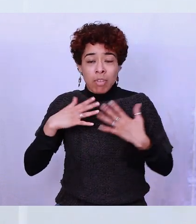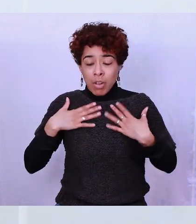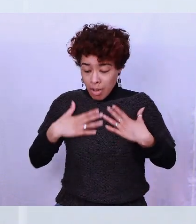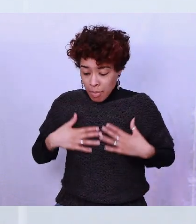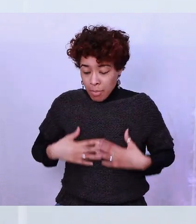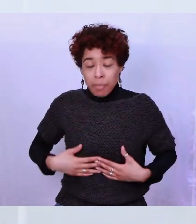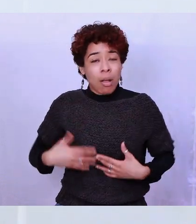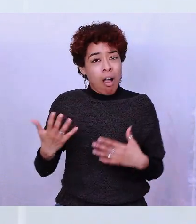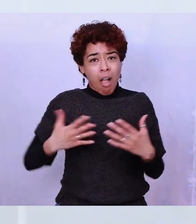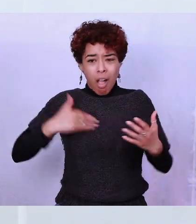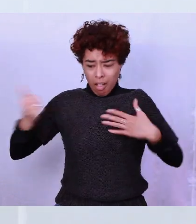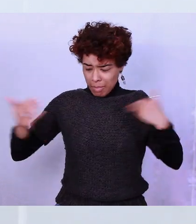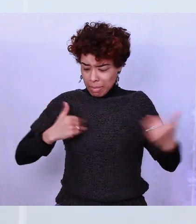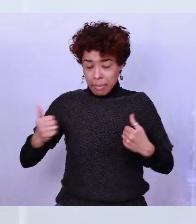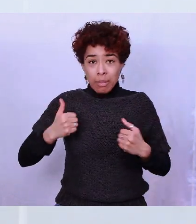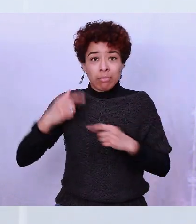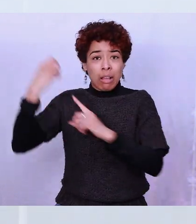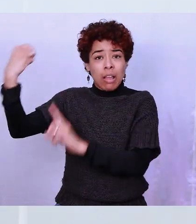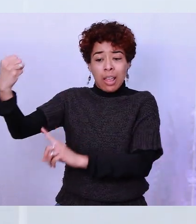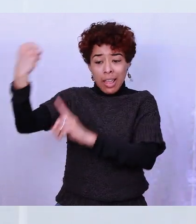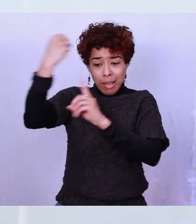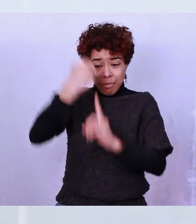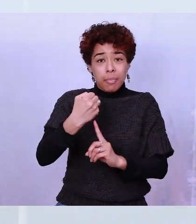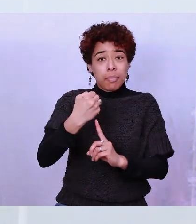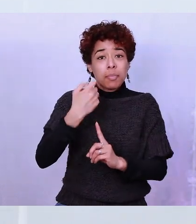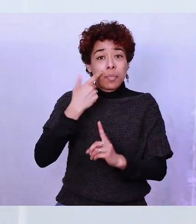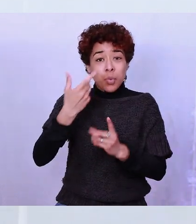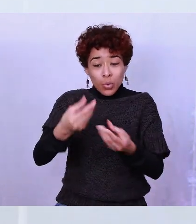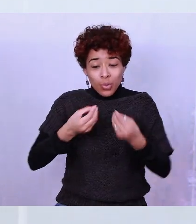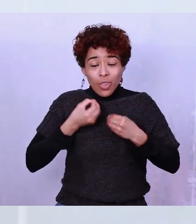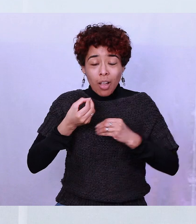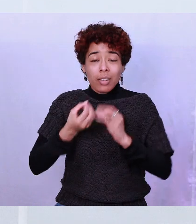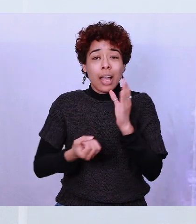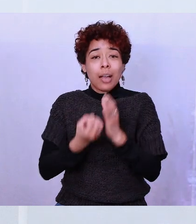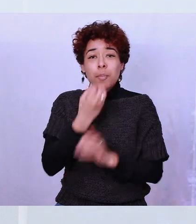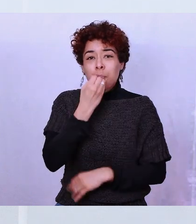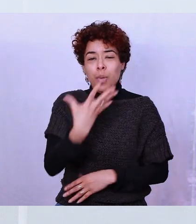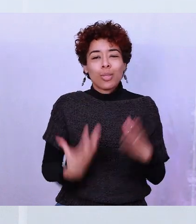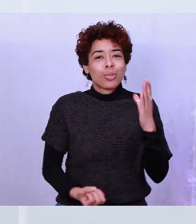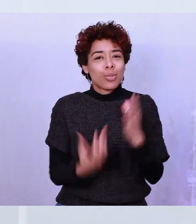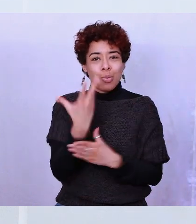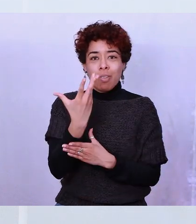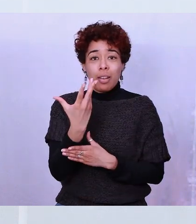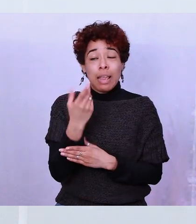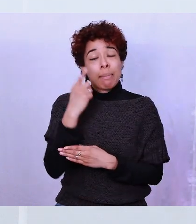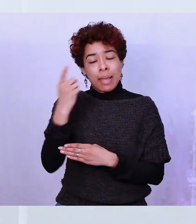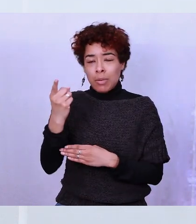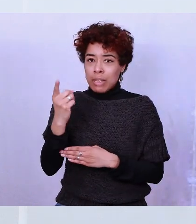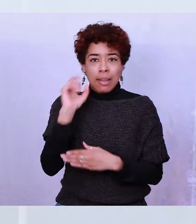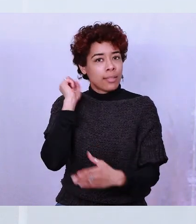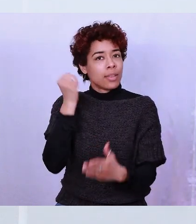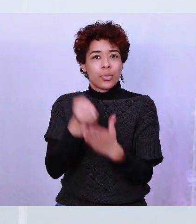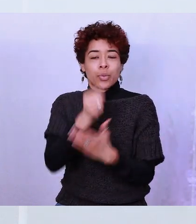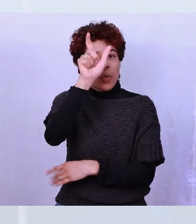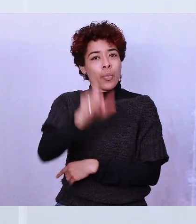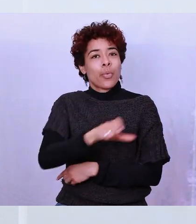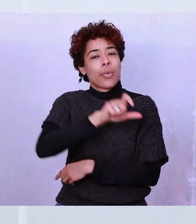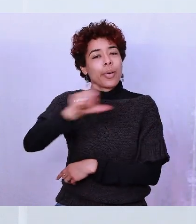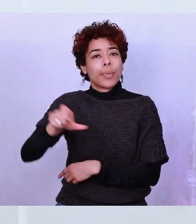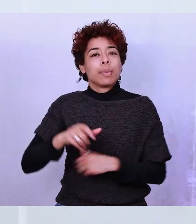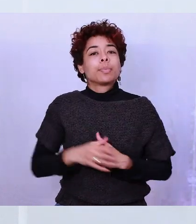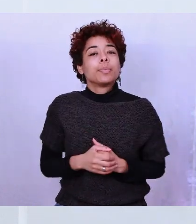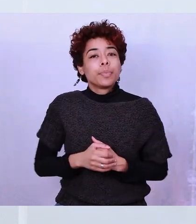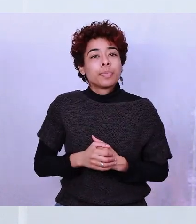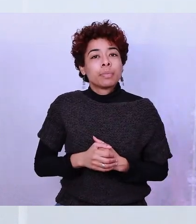qui est venu jusqu'à nous pour nous apporter cette bonne nouvelle du salut. Et il a payé le prix. La croix